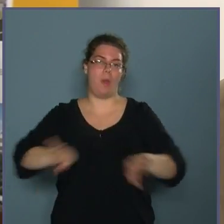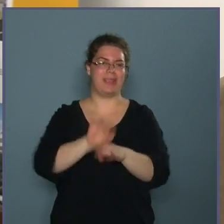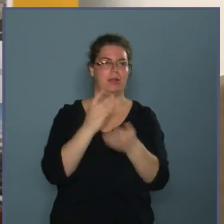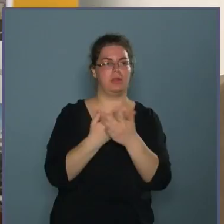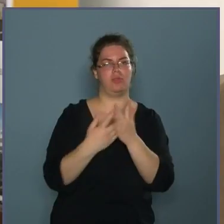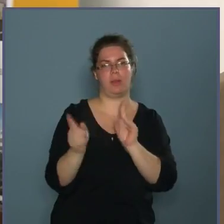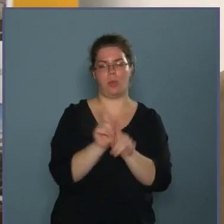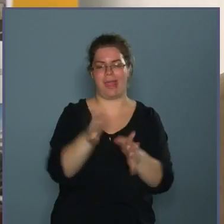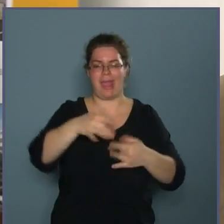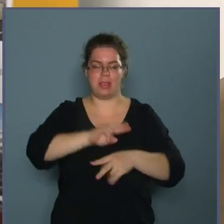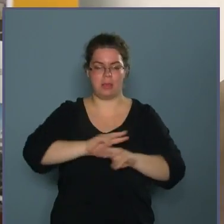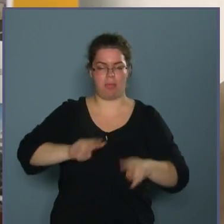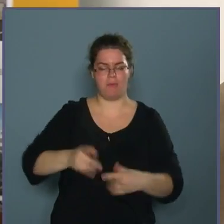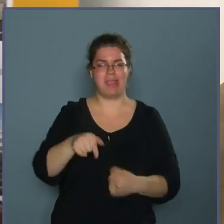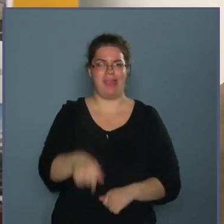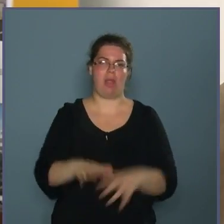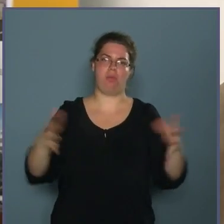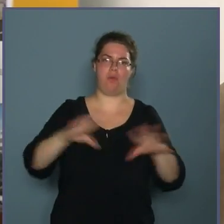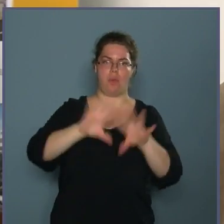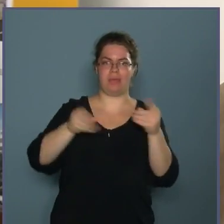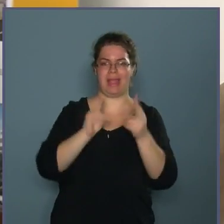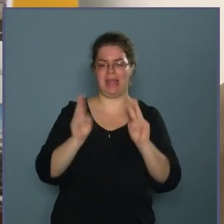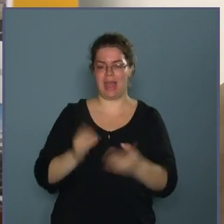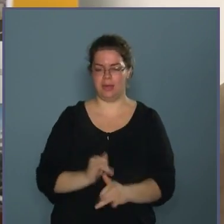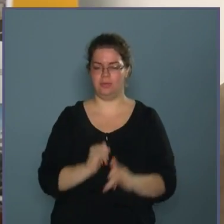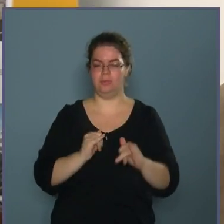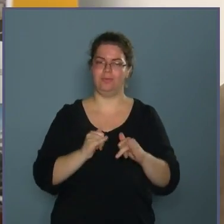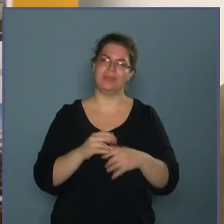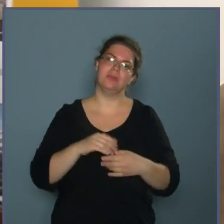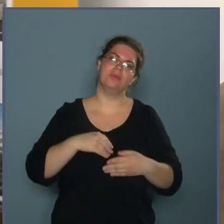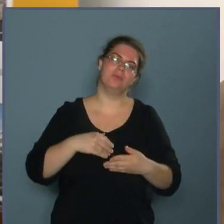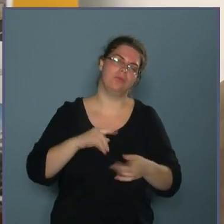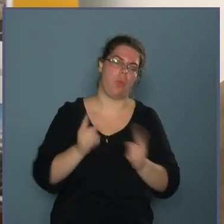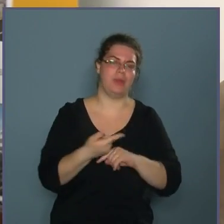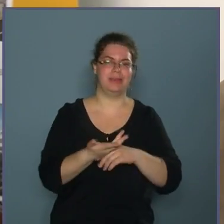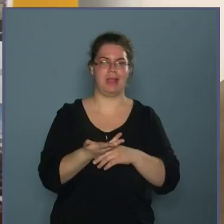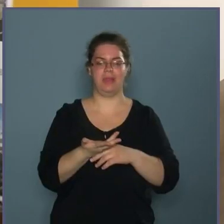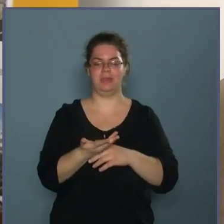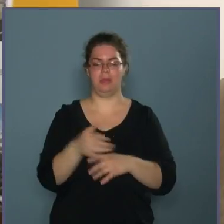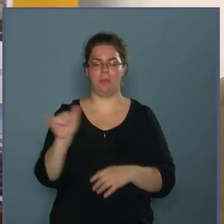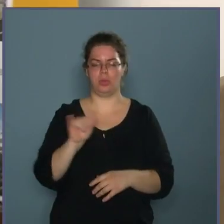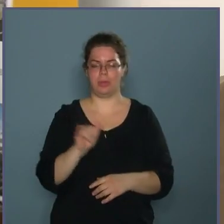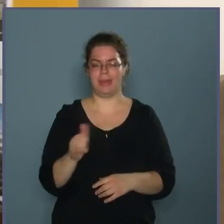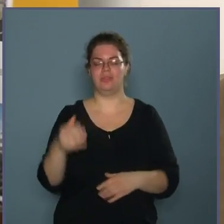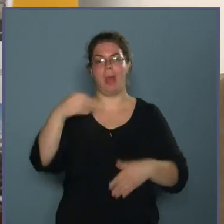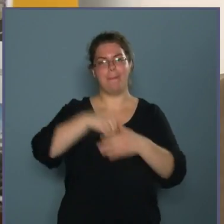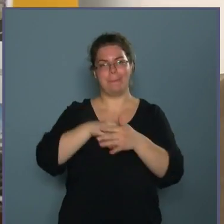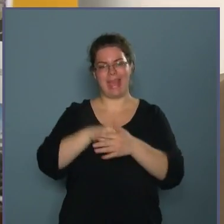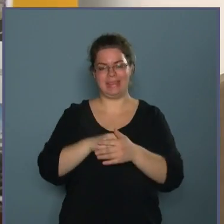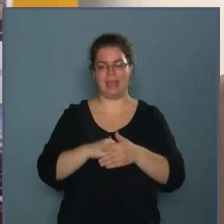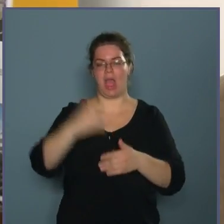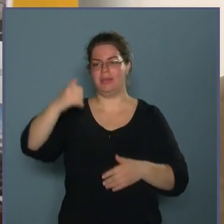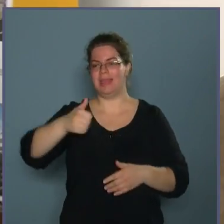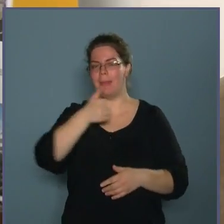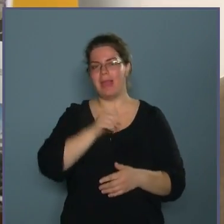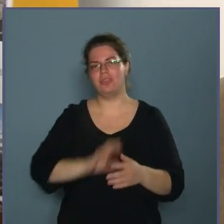olyan helyzetben van, hogy ezt a nagy összeget lehet fordítani Budapest, benne egyébként a